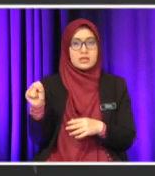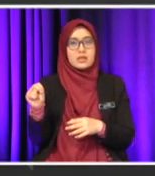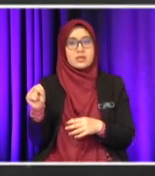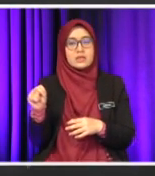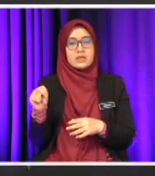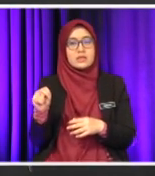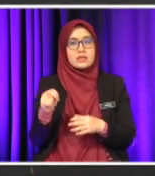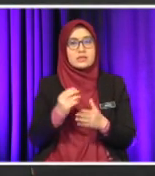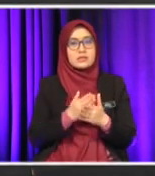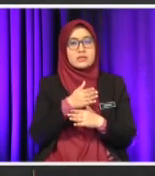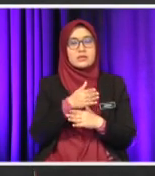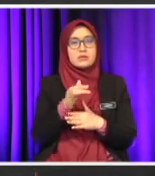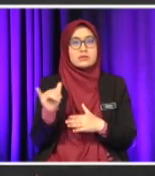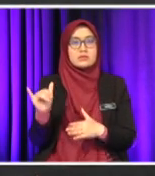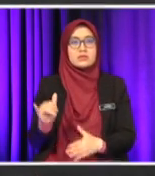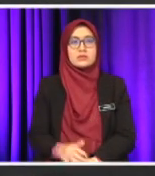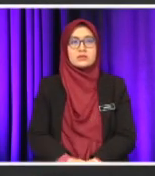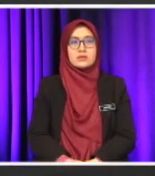ikuti maksudnya